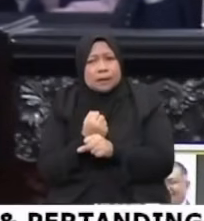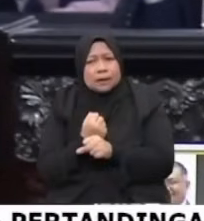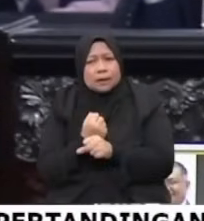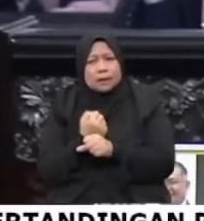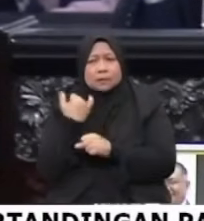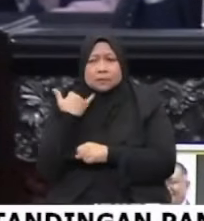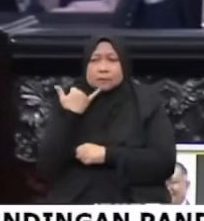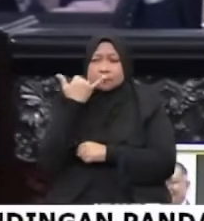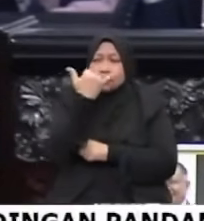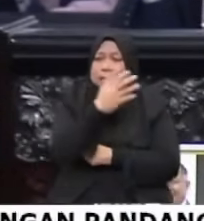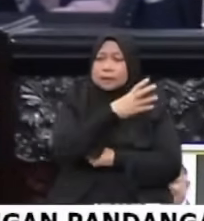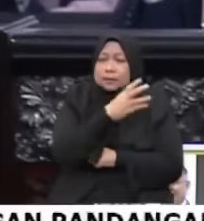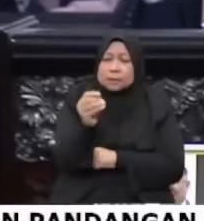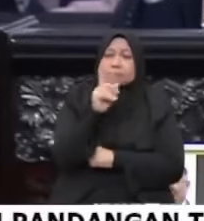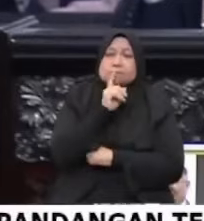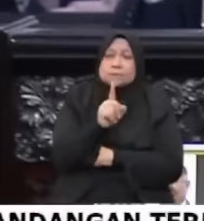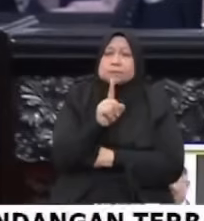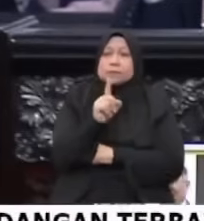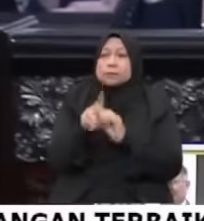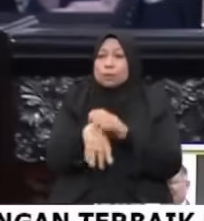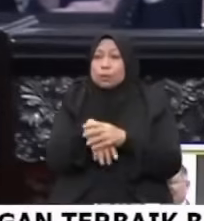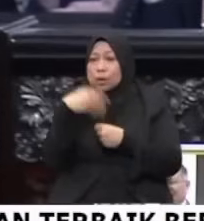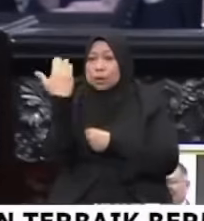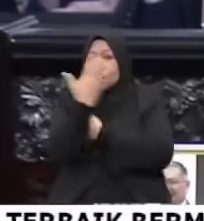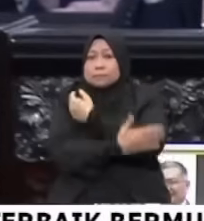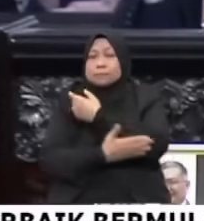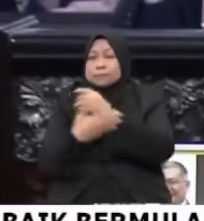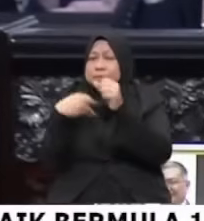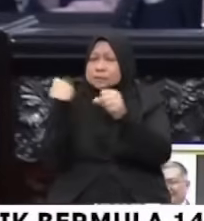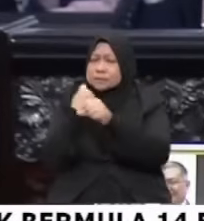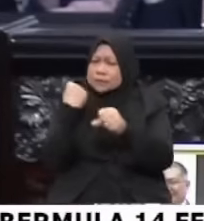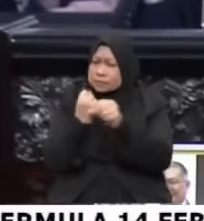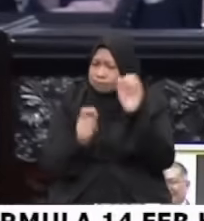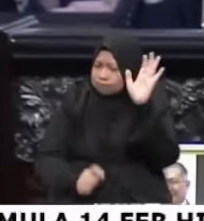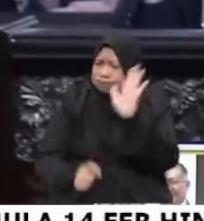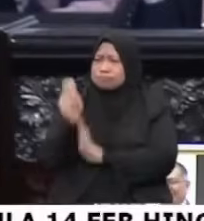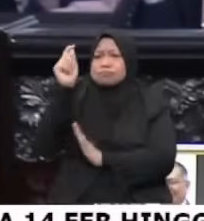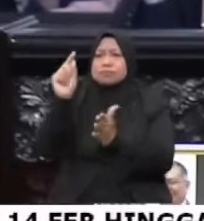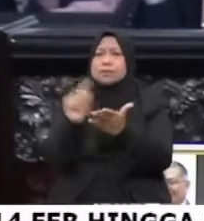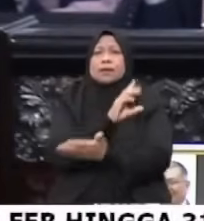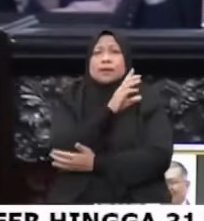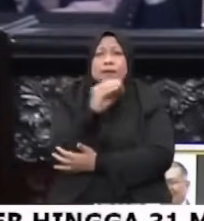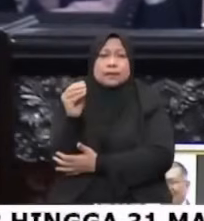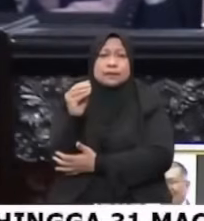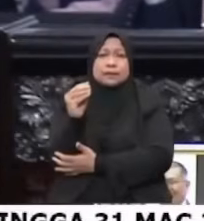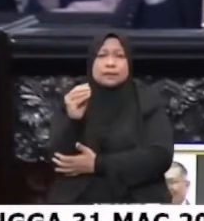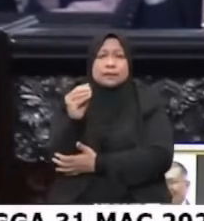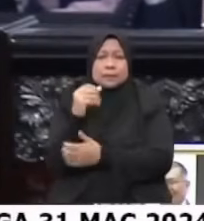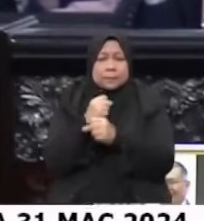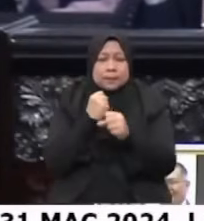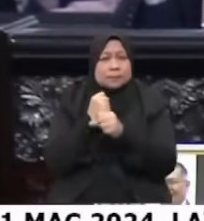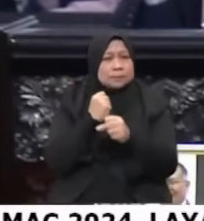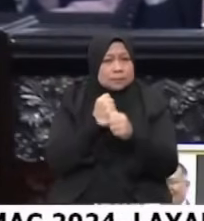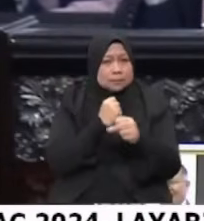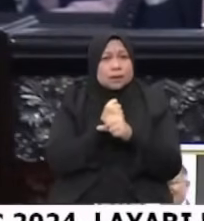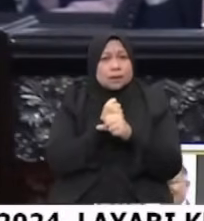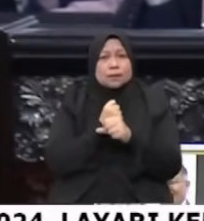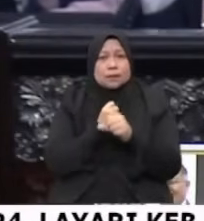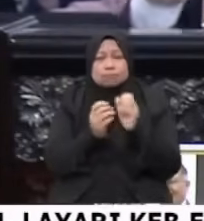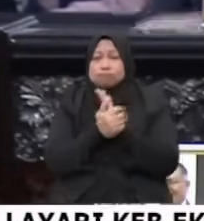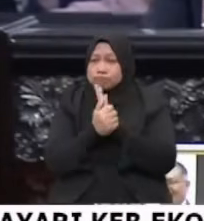datang tetapi dia juga hasilkan pekerjaan dengan gaji yang lebih tinggi dan dengan pekerjaan-pekerjaan yang